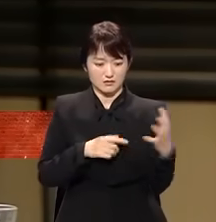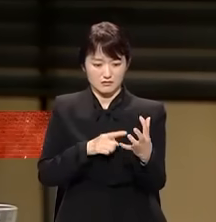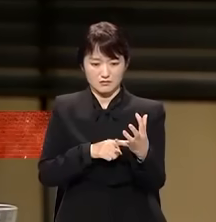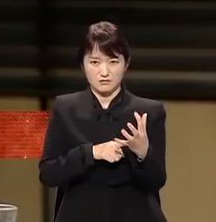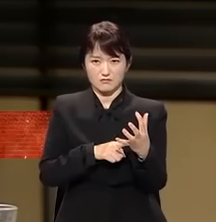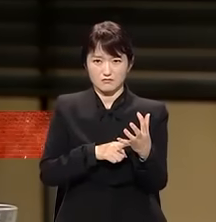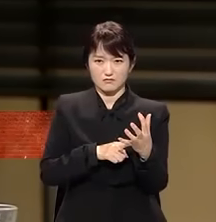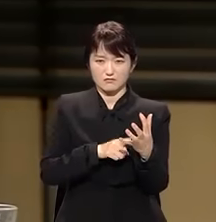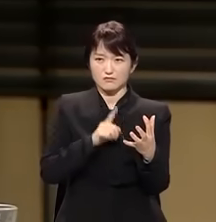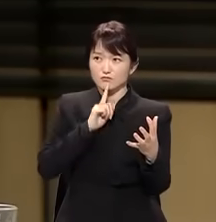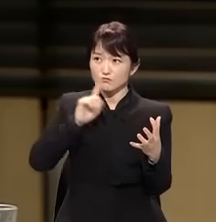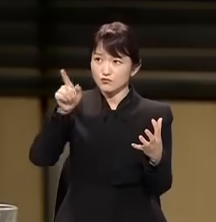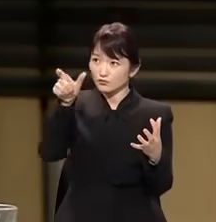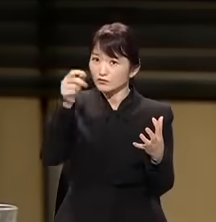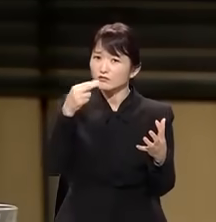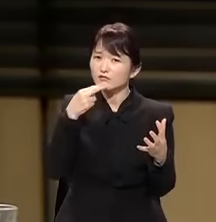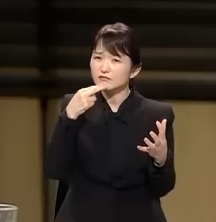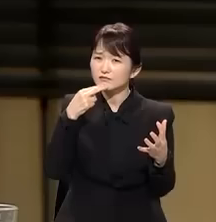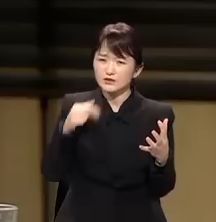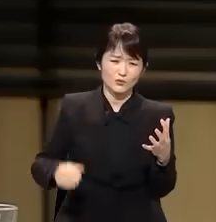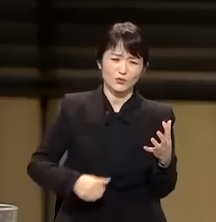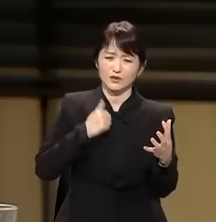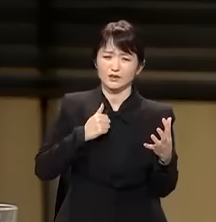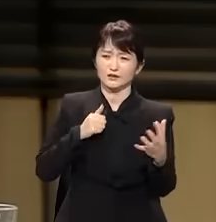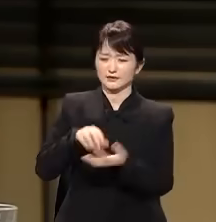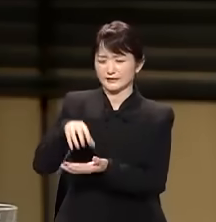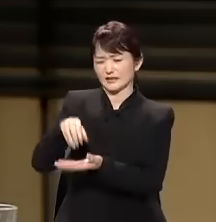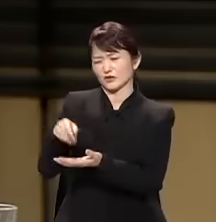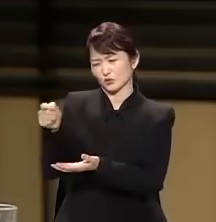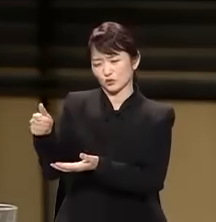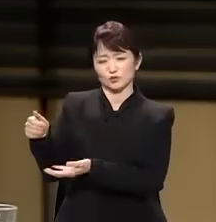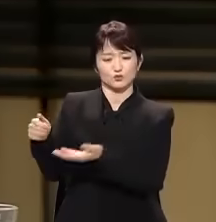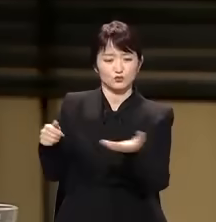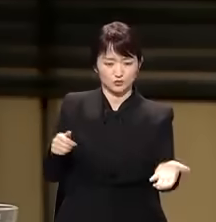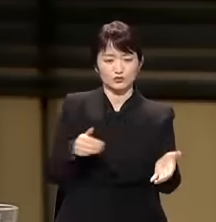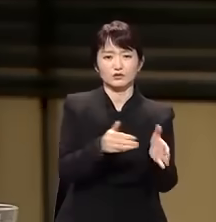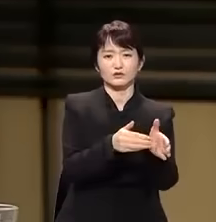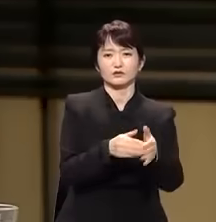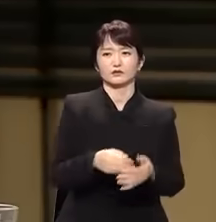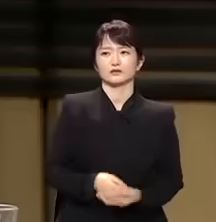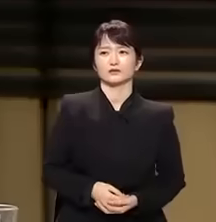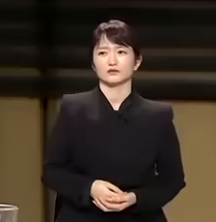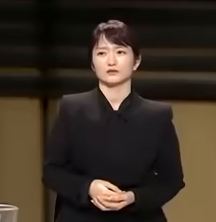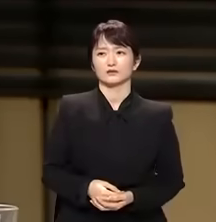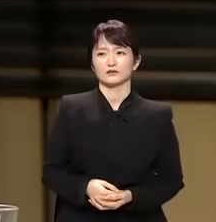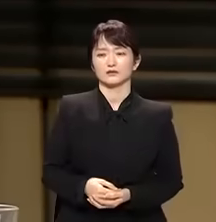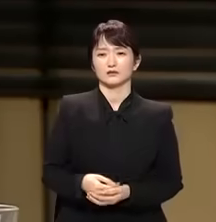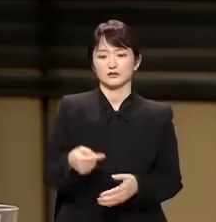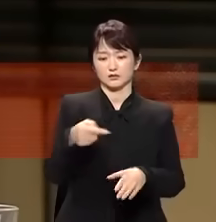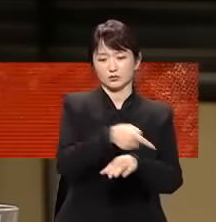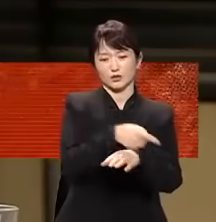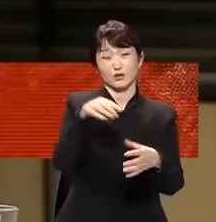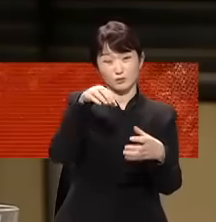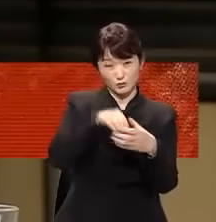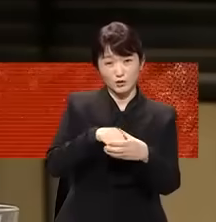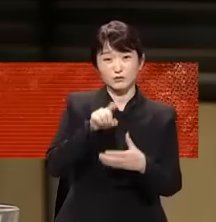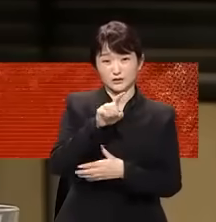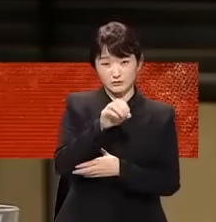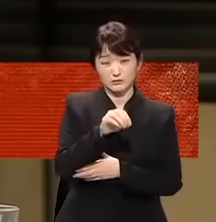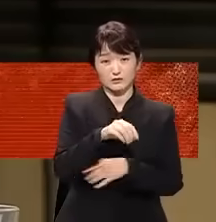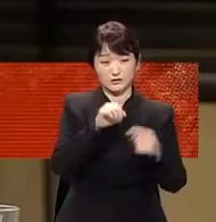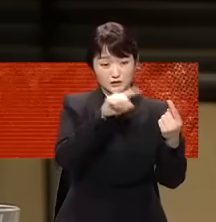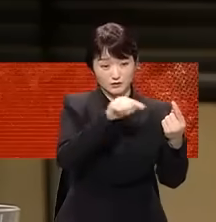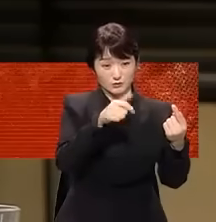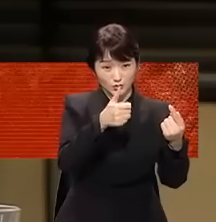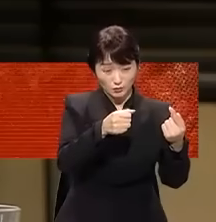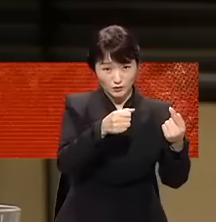화가 나서 양을 적게 준 거 많은 거 같아요 어 이게 양이 그니까 나머지까지 포함해서 10만 원이 겠죠 원래 보통 한 사람다 5만 원